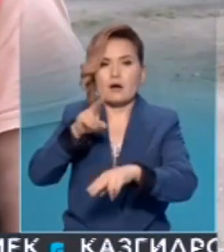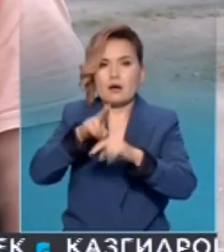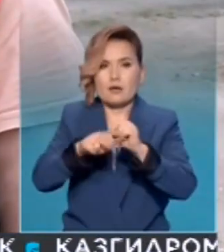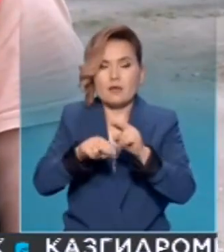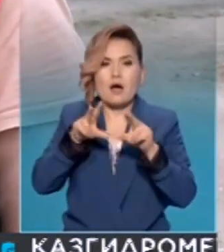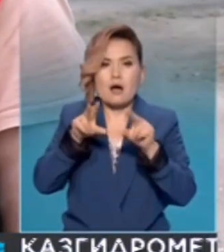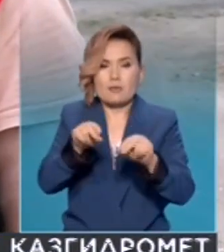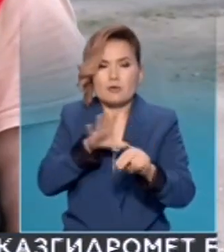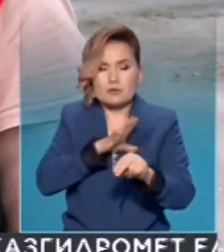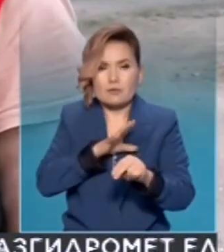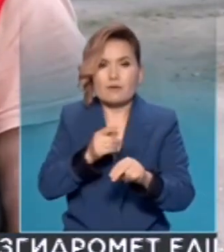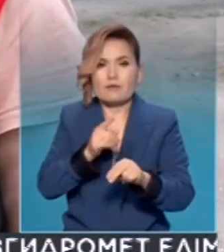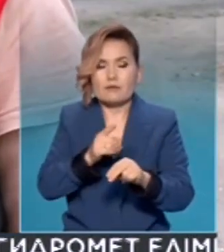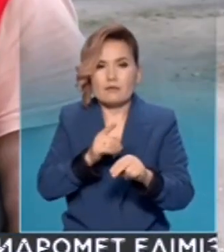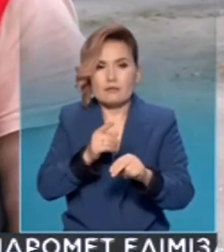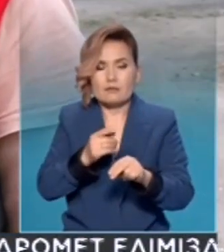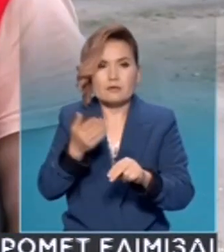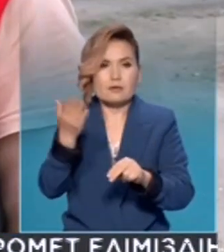жақтан бастап еді,